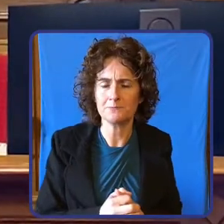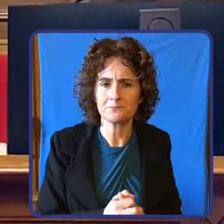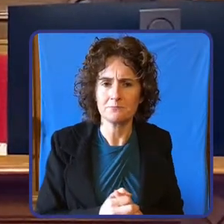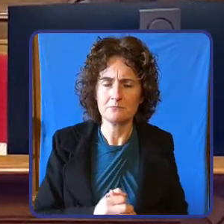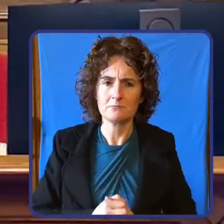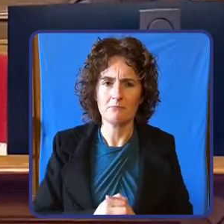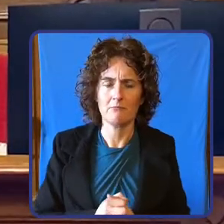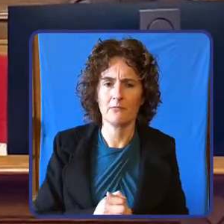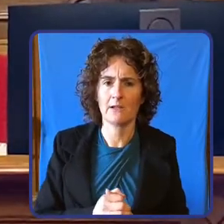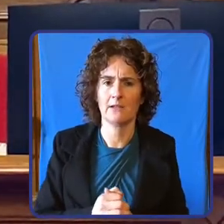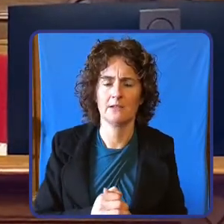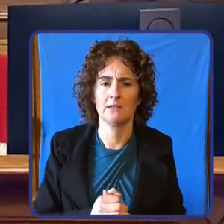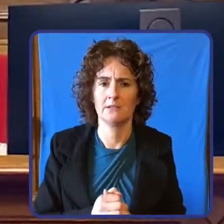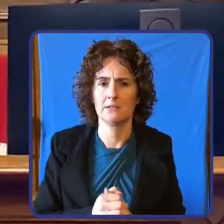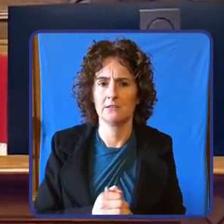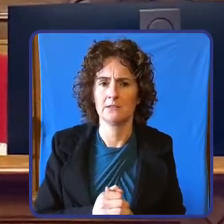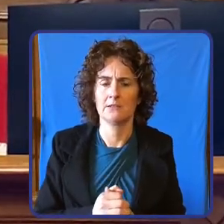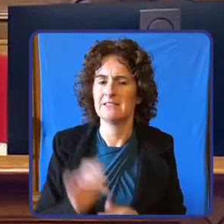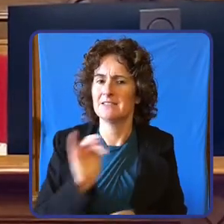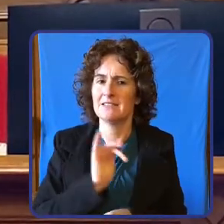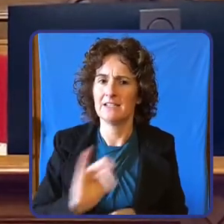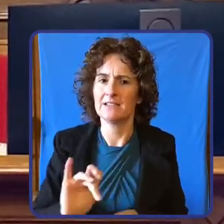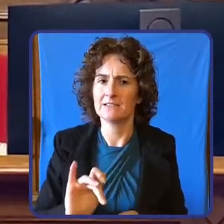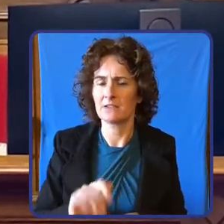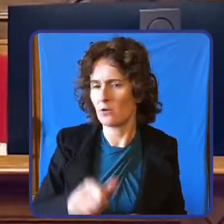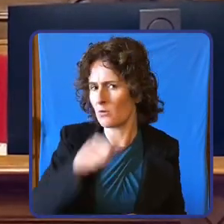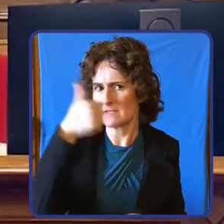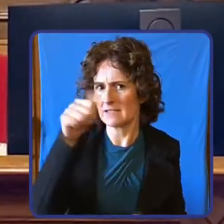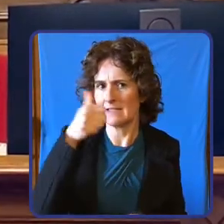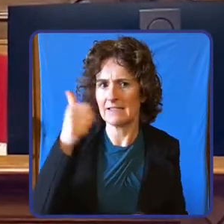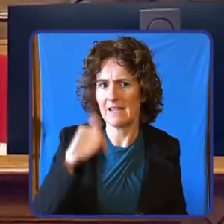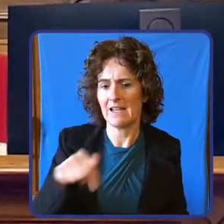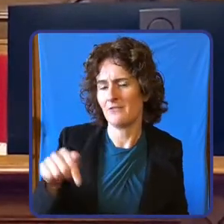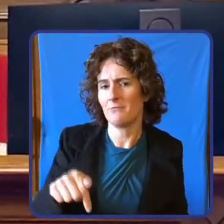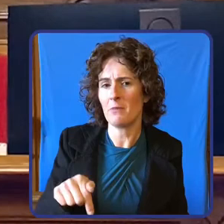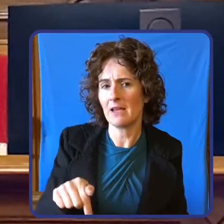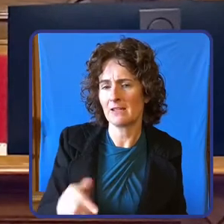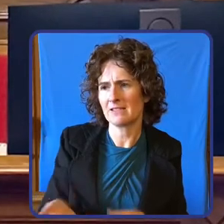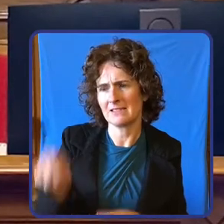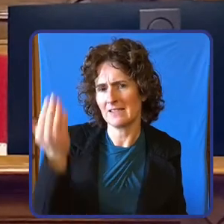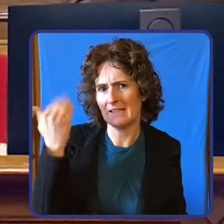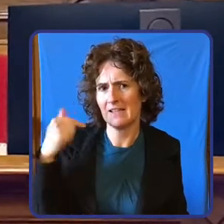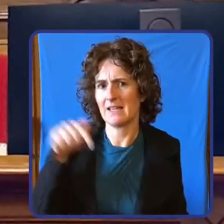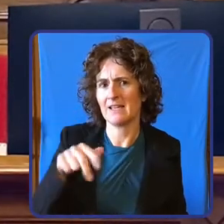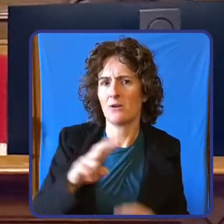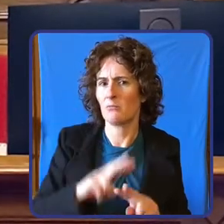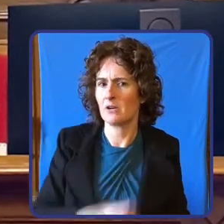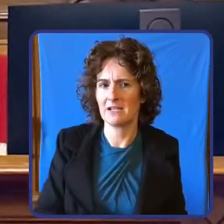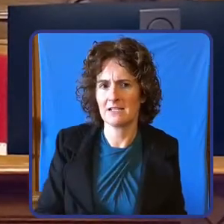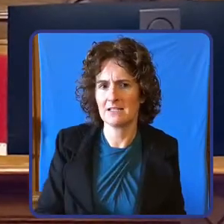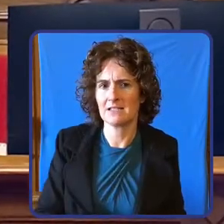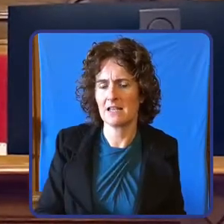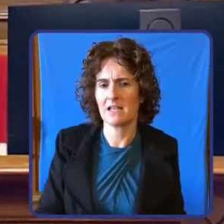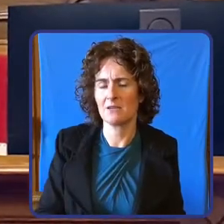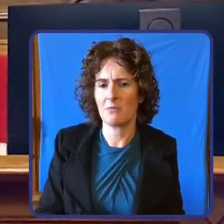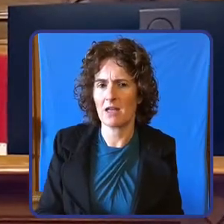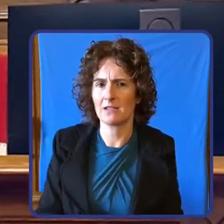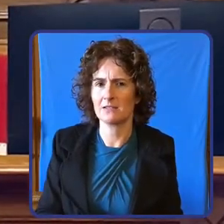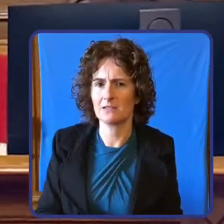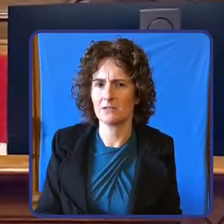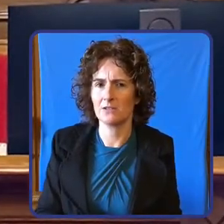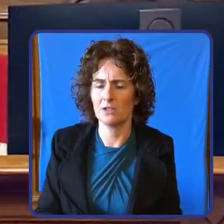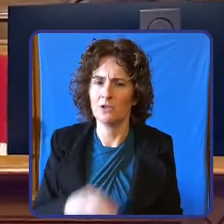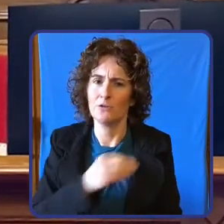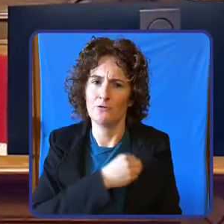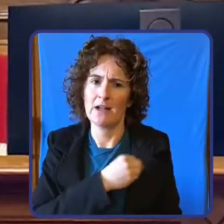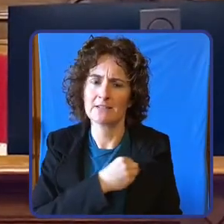a fotocellás ajtóra, de tiltakozni névvel abban a rendszerben nem mertek. Ne legyen büszke képviselő úr, hogy egy ilyen rendszert építettek